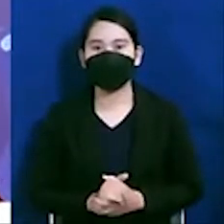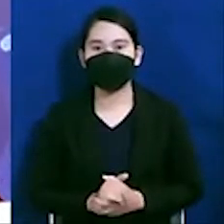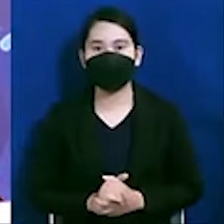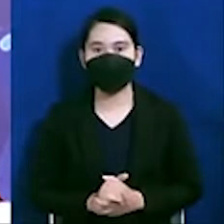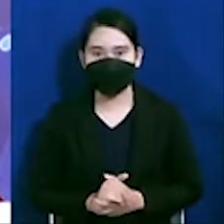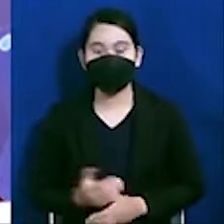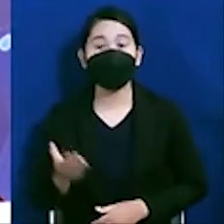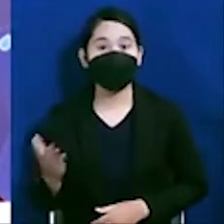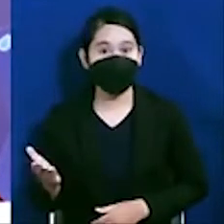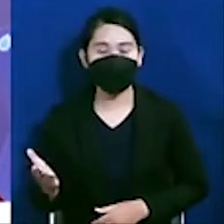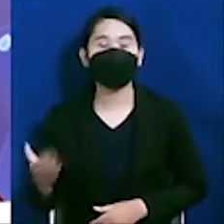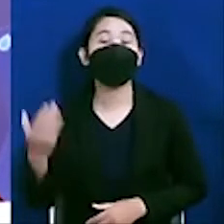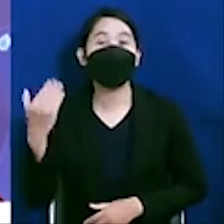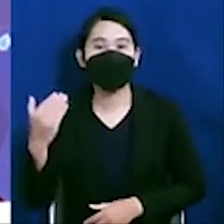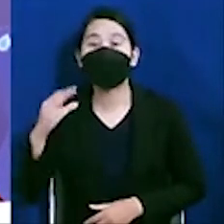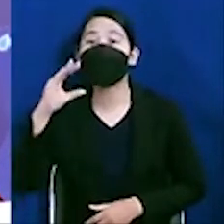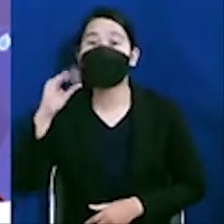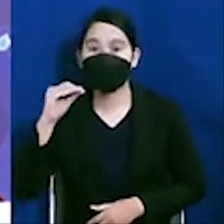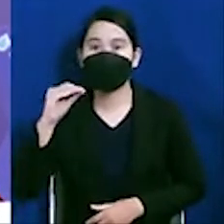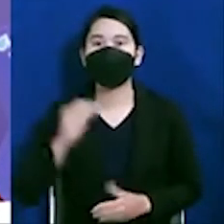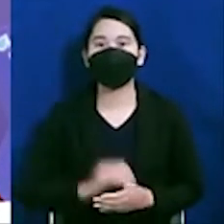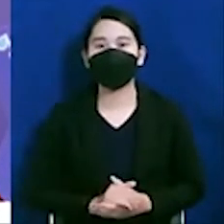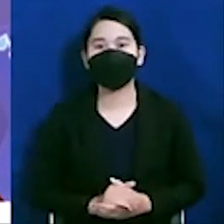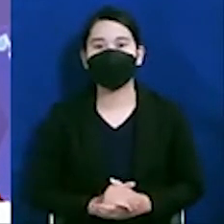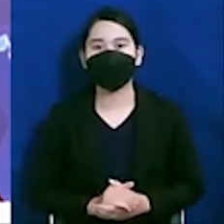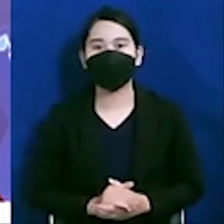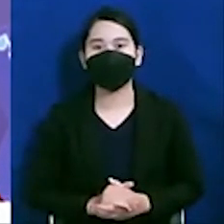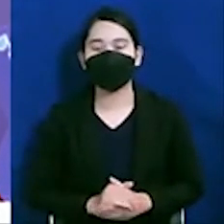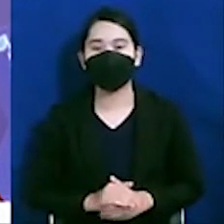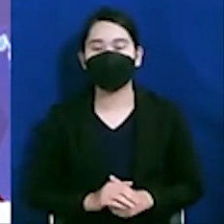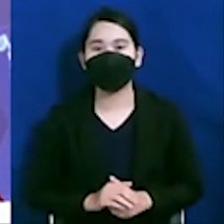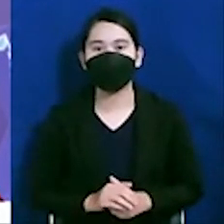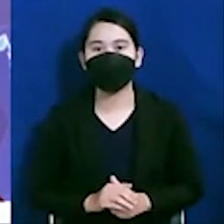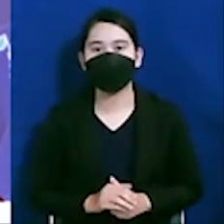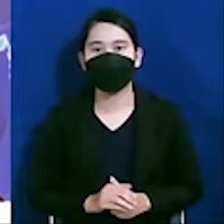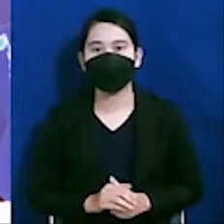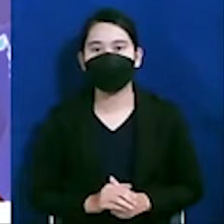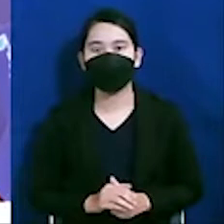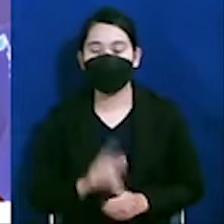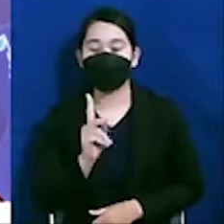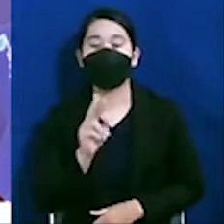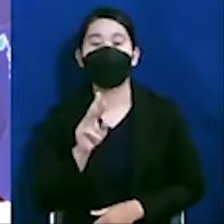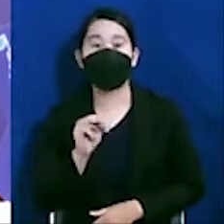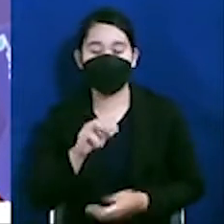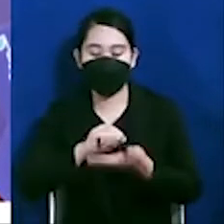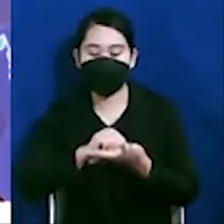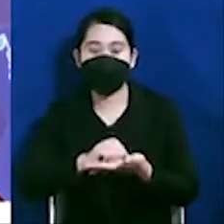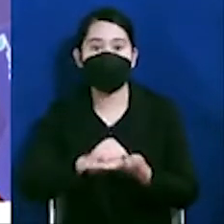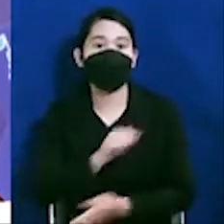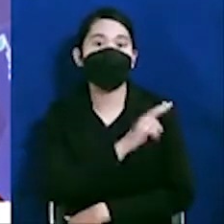สมสารที่นำเรียนนะครับเอ่อเอ่อแต่ทางต้นสำรวยการสุภาพเรา